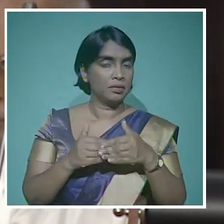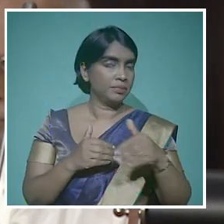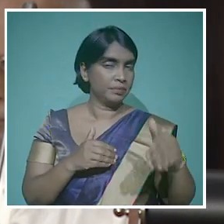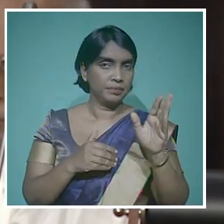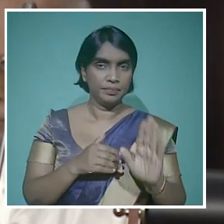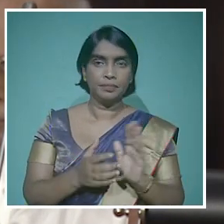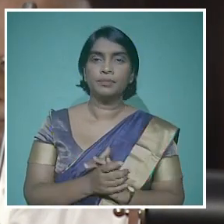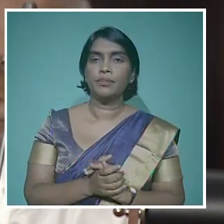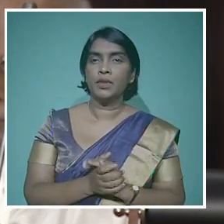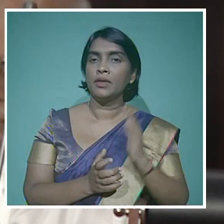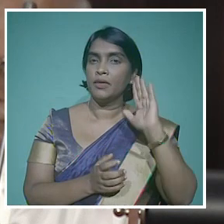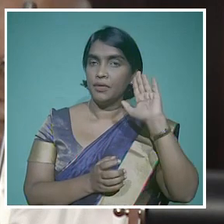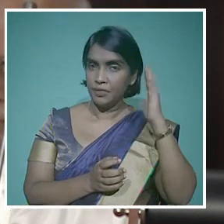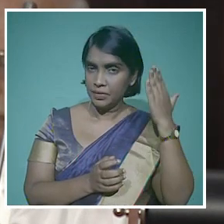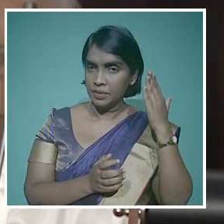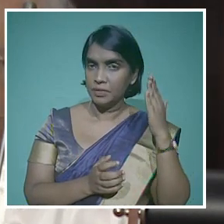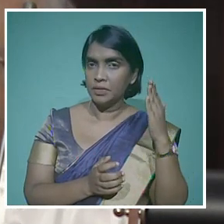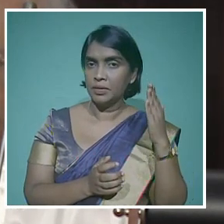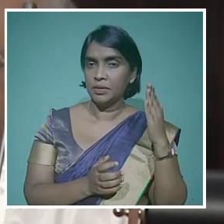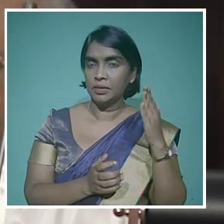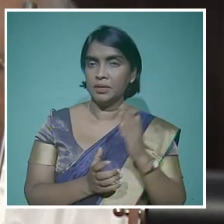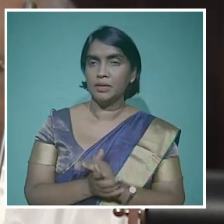තියෙන්නේ විශේෂයෙන්ම